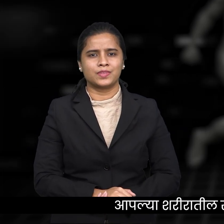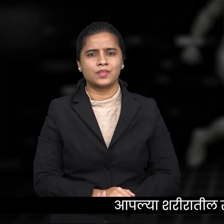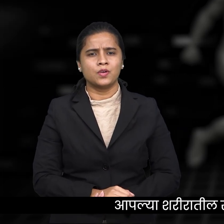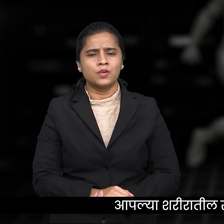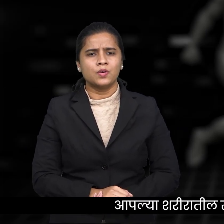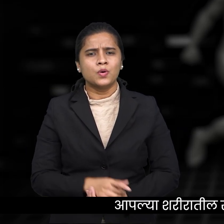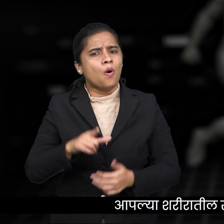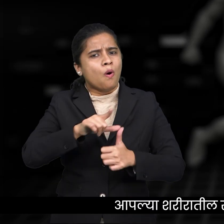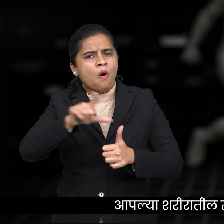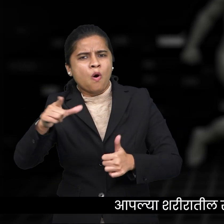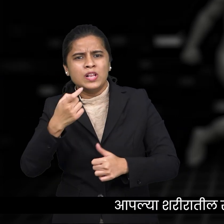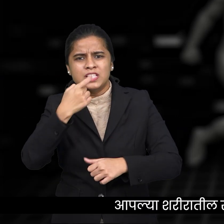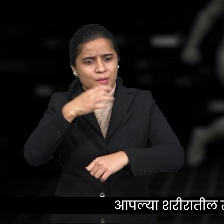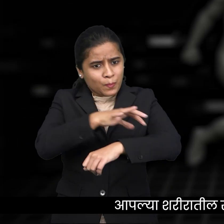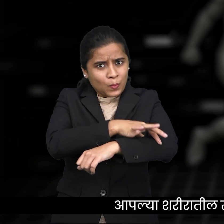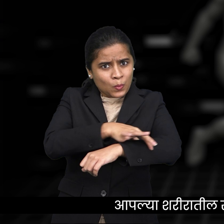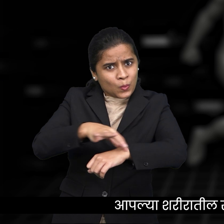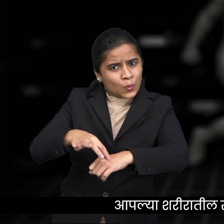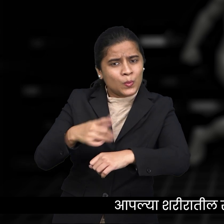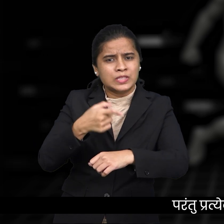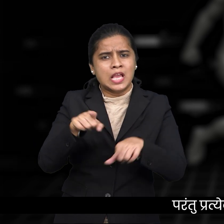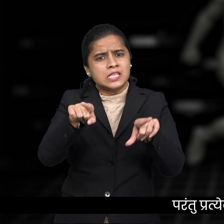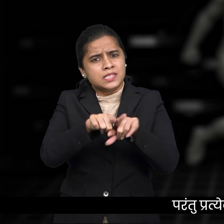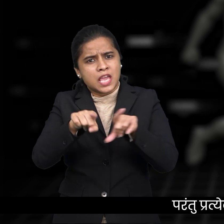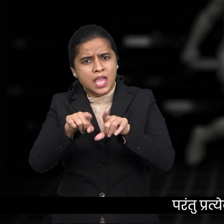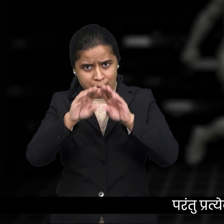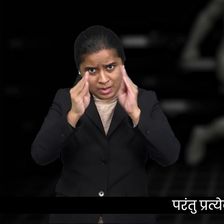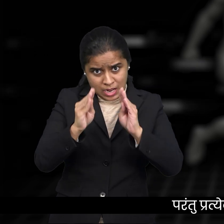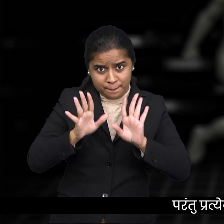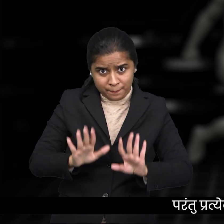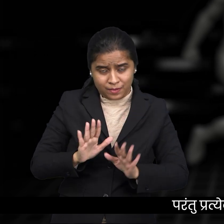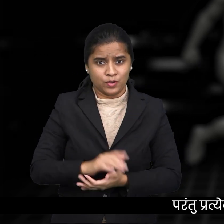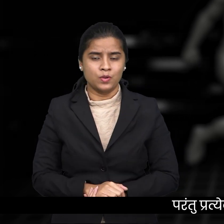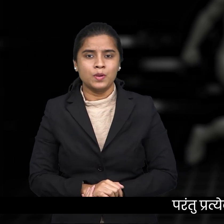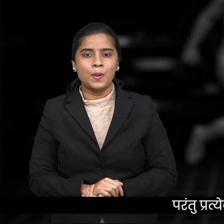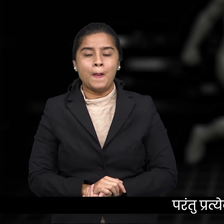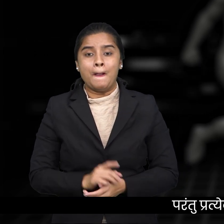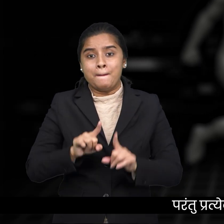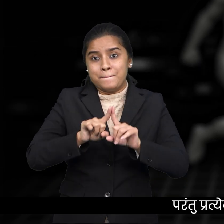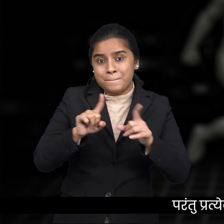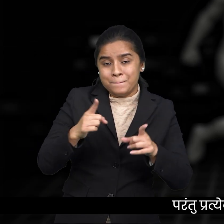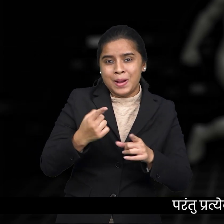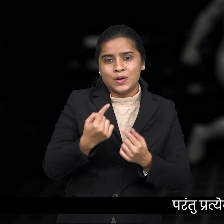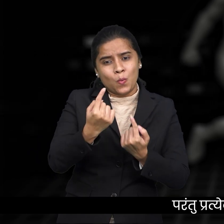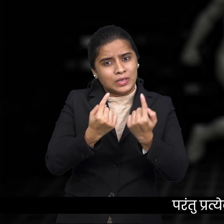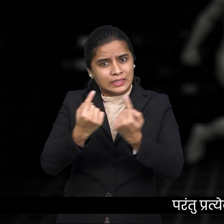आपल्या शरीरातील सर्व हाडांचा आकार सारखा नसतो, परंतु प्रत्येक हाड अद्वितीय असते.